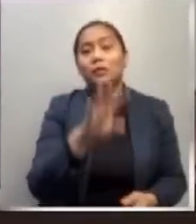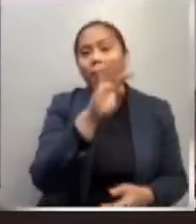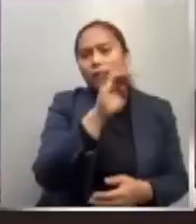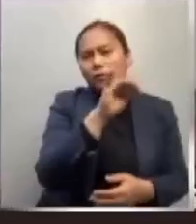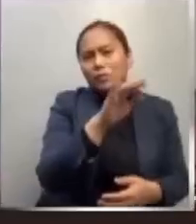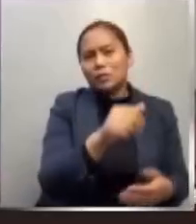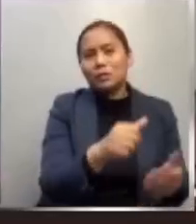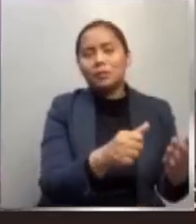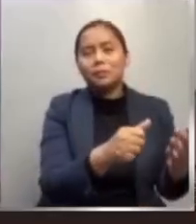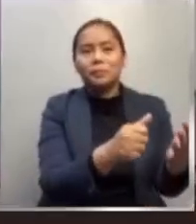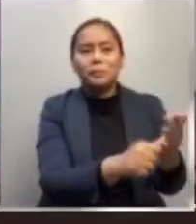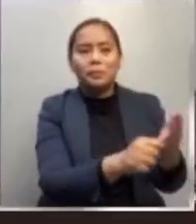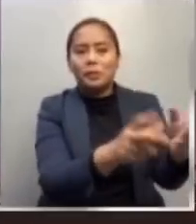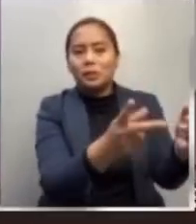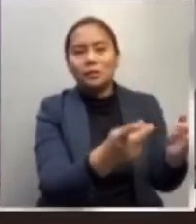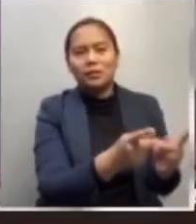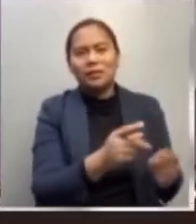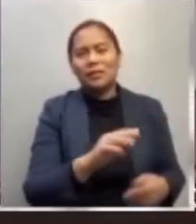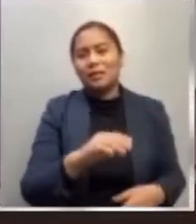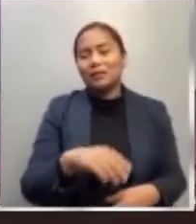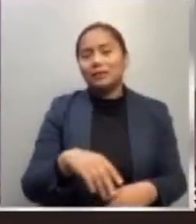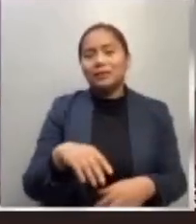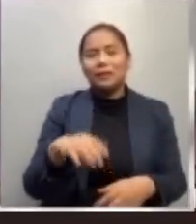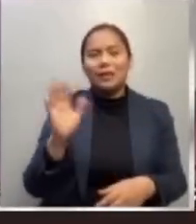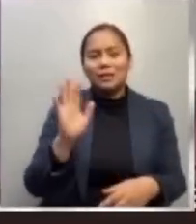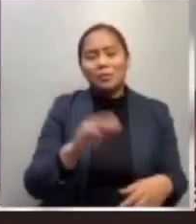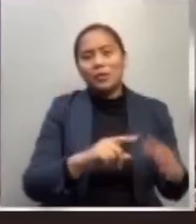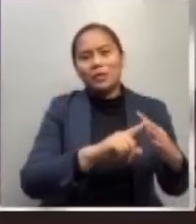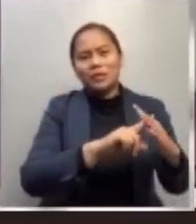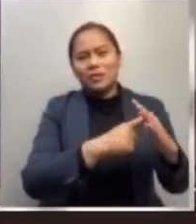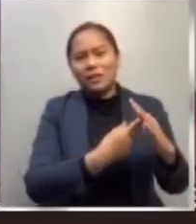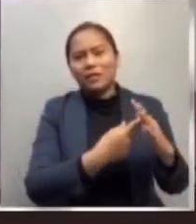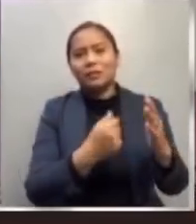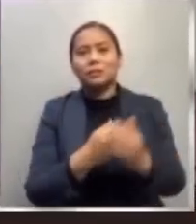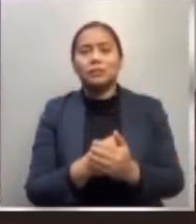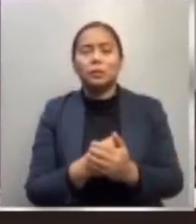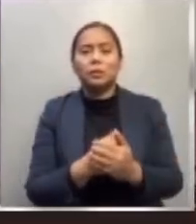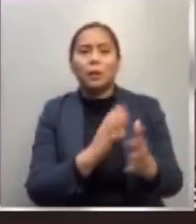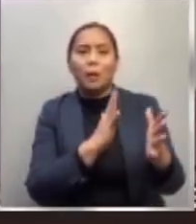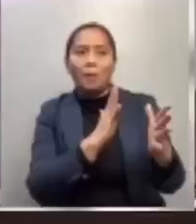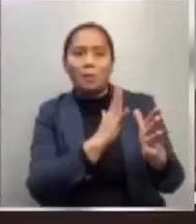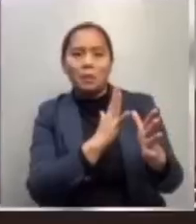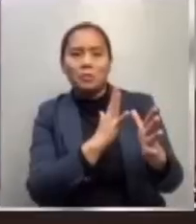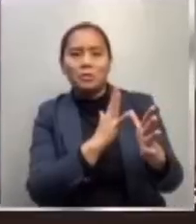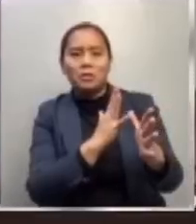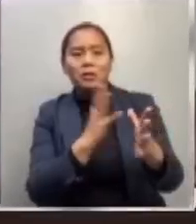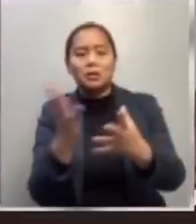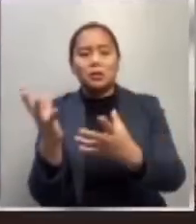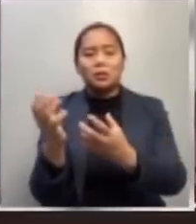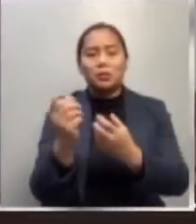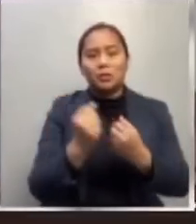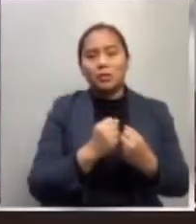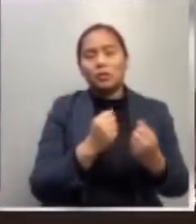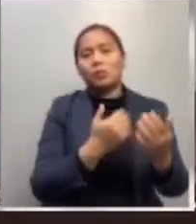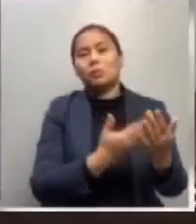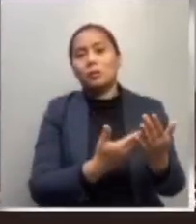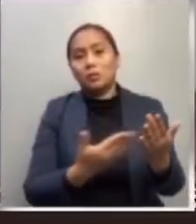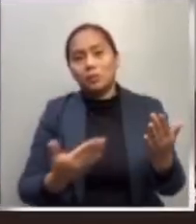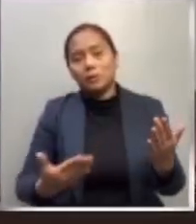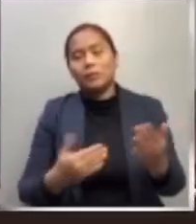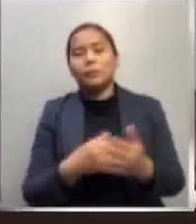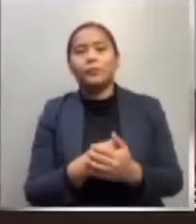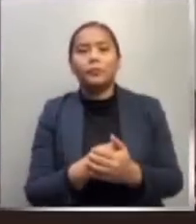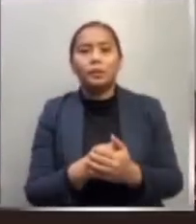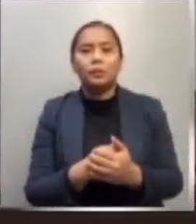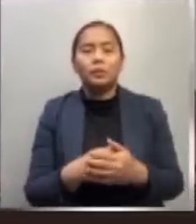pa ang special electoral boards para kumuha ng balota. Ang Socorro Oriental Mindoro at Silvino Lobos Northern Samar na nagkaproblema